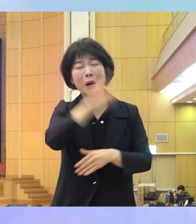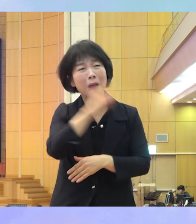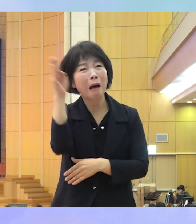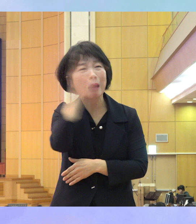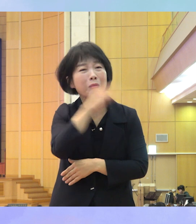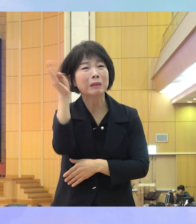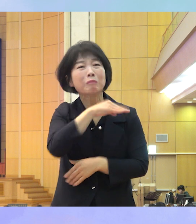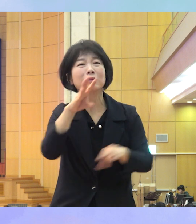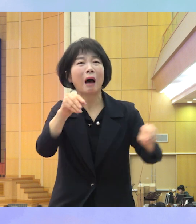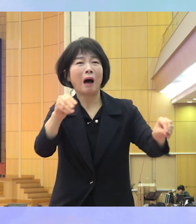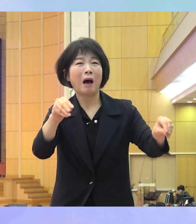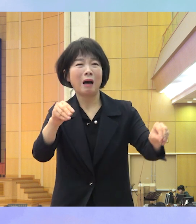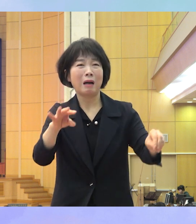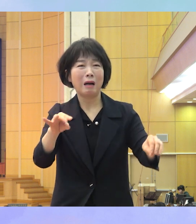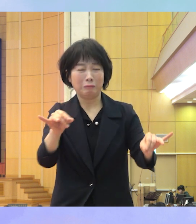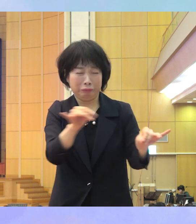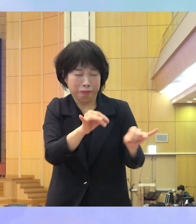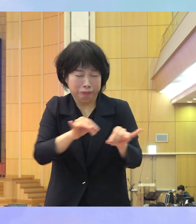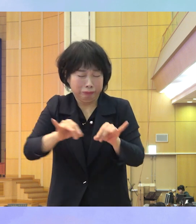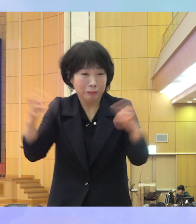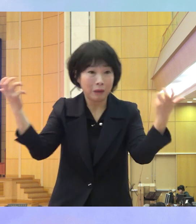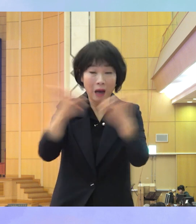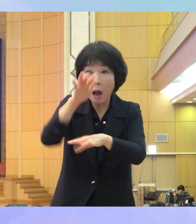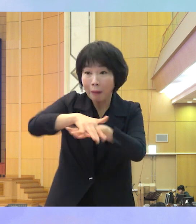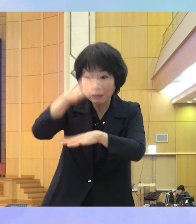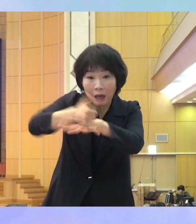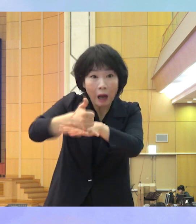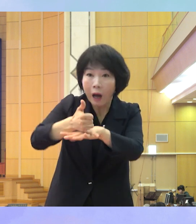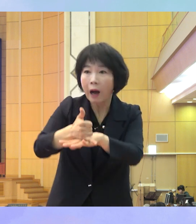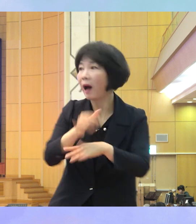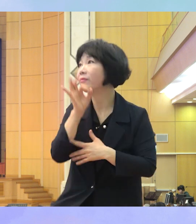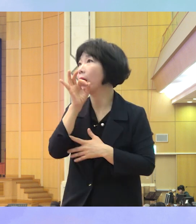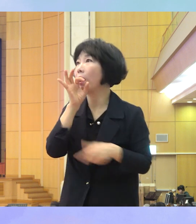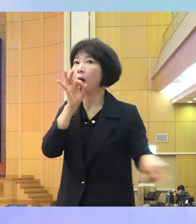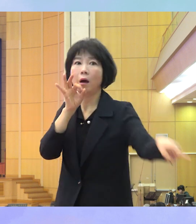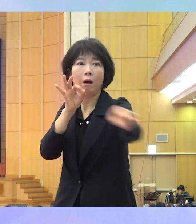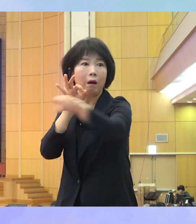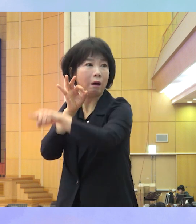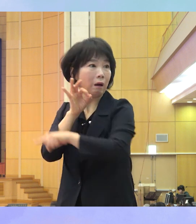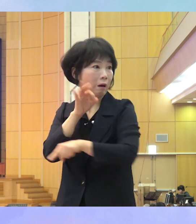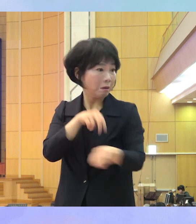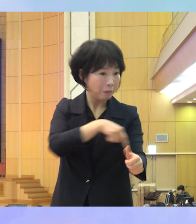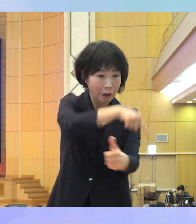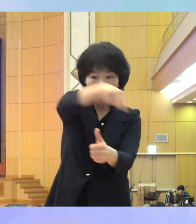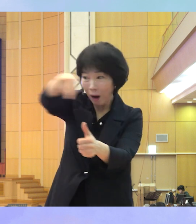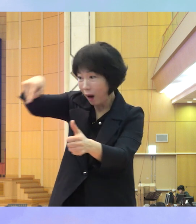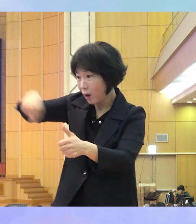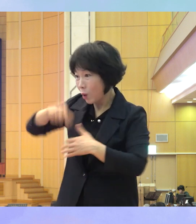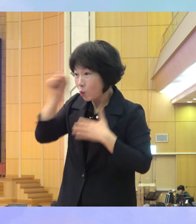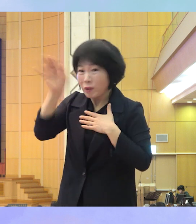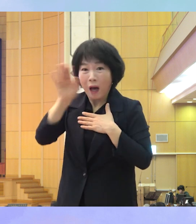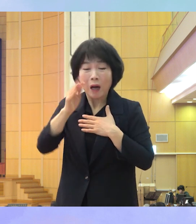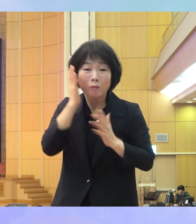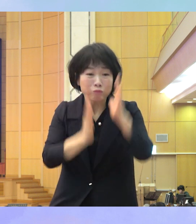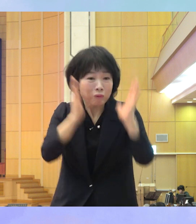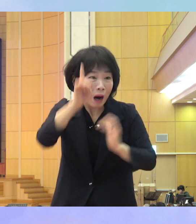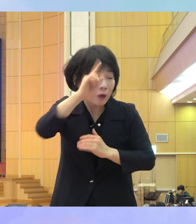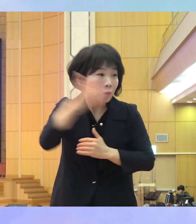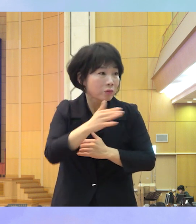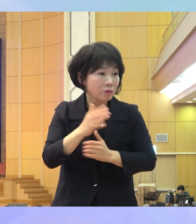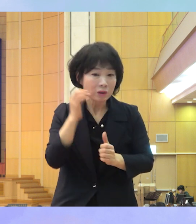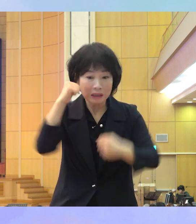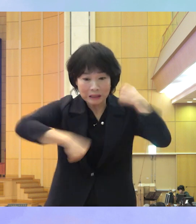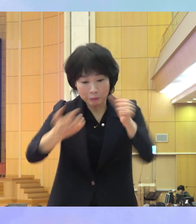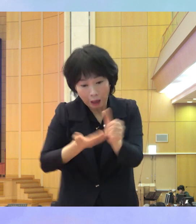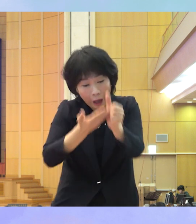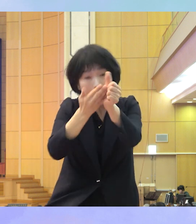당시에 그런 사막 같은 땅에서 농사를 지을 수가 있나? 무슨 풀 한 포기도 보이지 아니하니 짐승을 기를